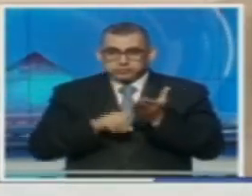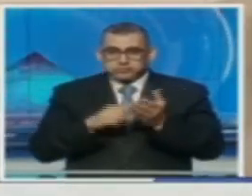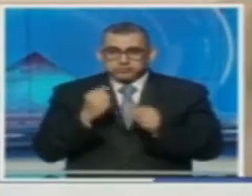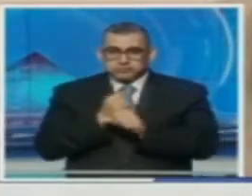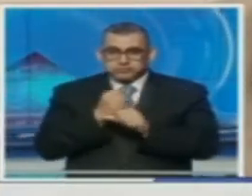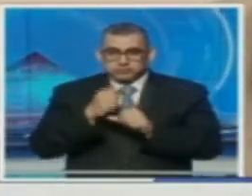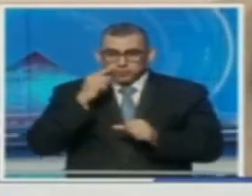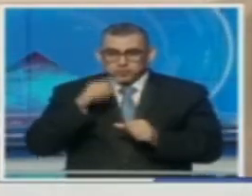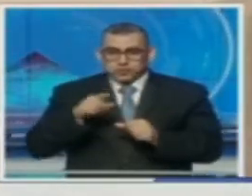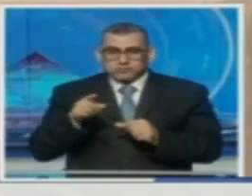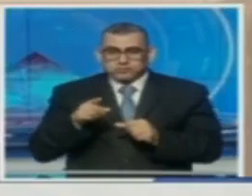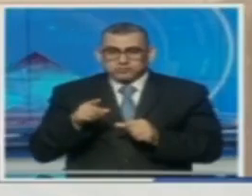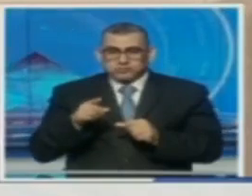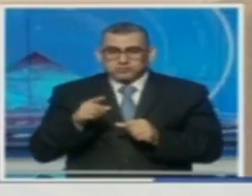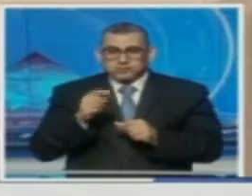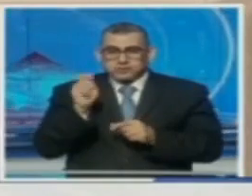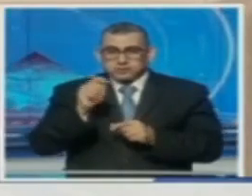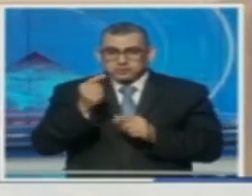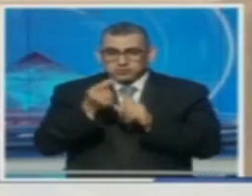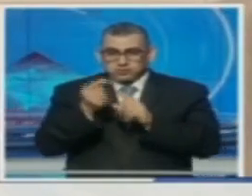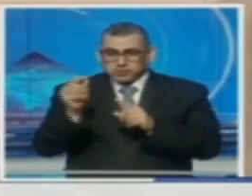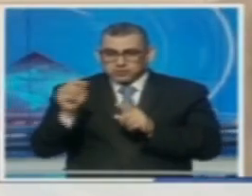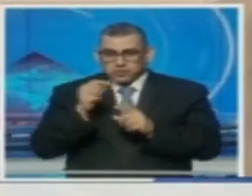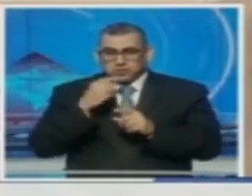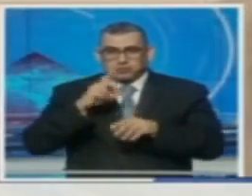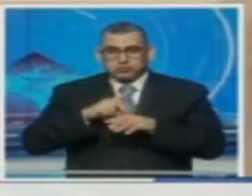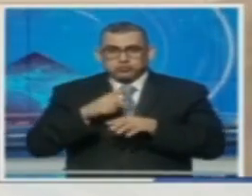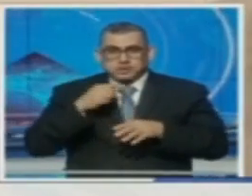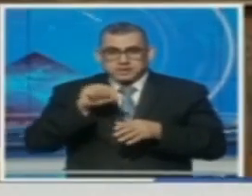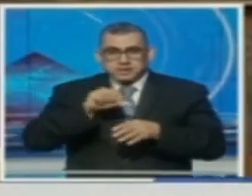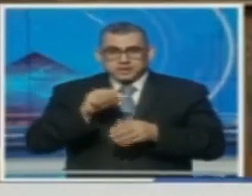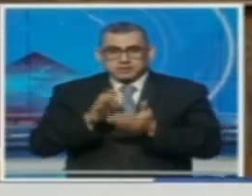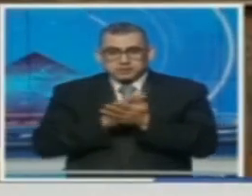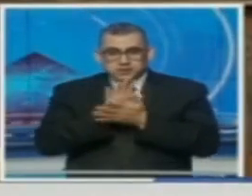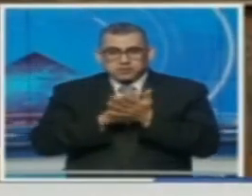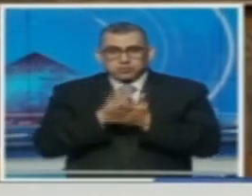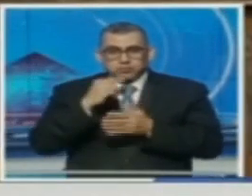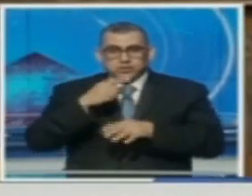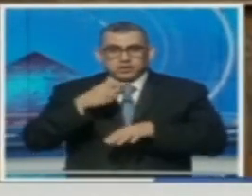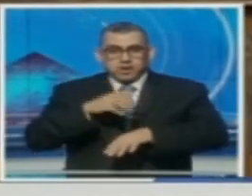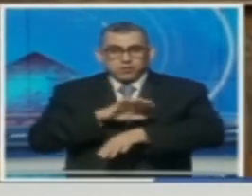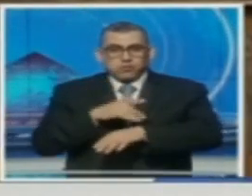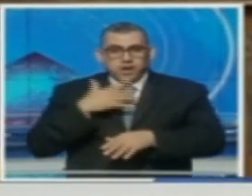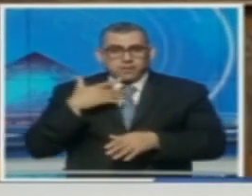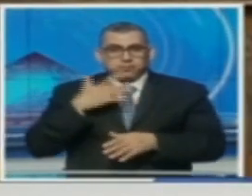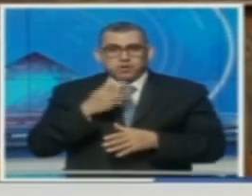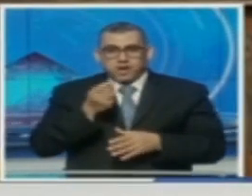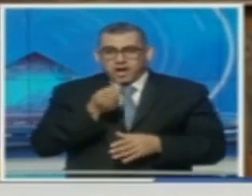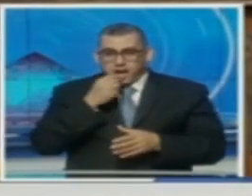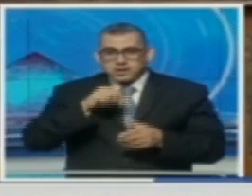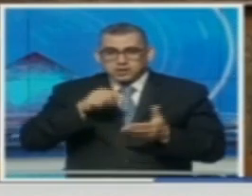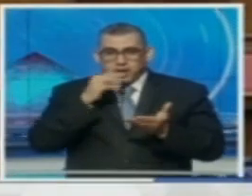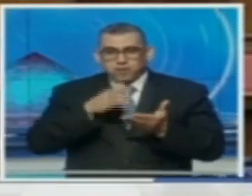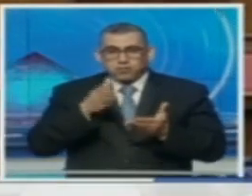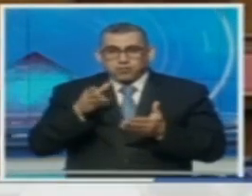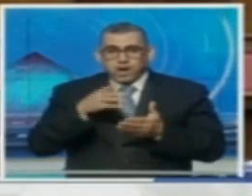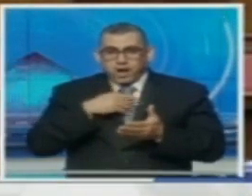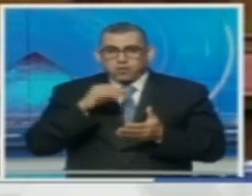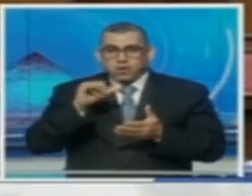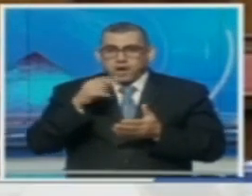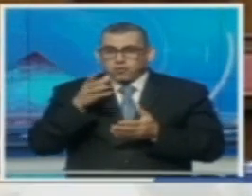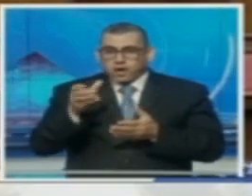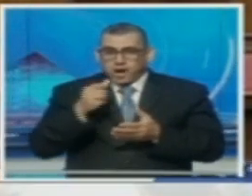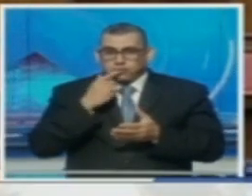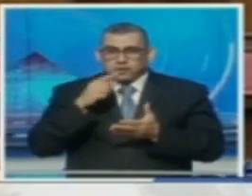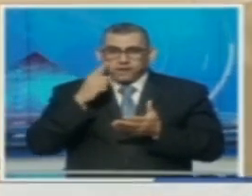الواقع. البذور تستخدم في العلاج وفي الزيت، والزيت ده ممكن يبقى أكل، اللي عايز يخس بياخد مورينجا واللي عايز يخس